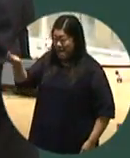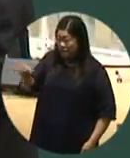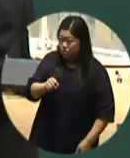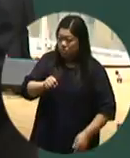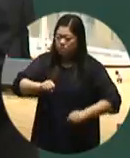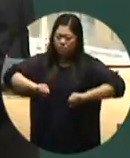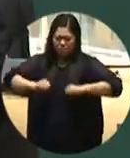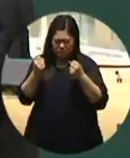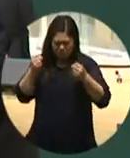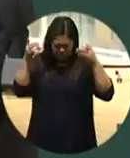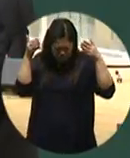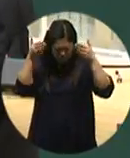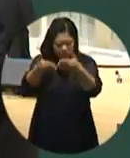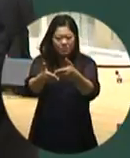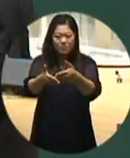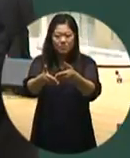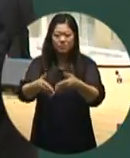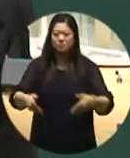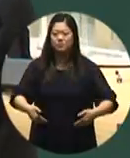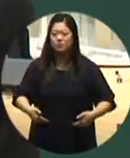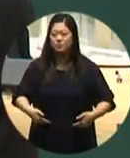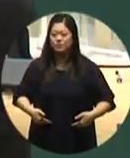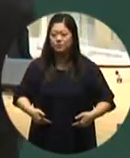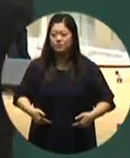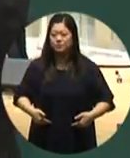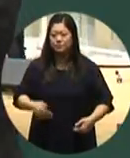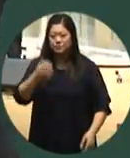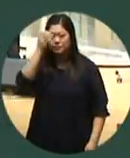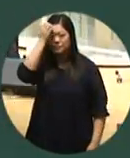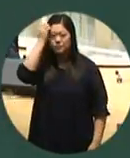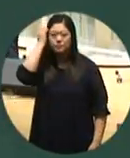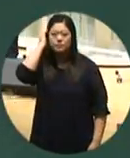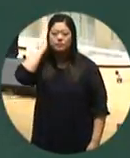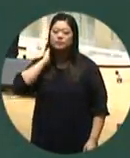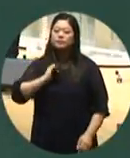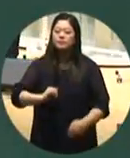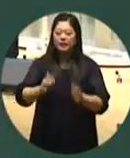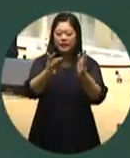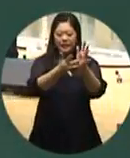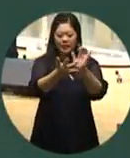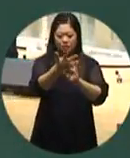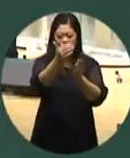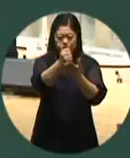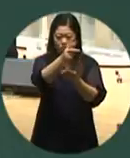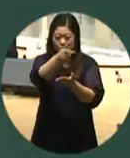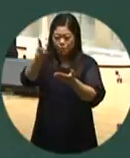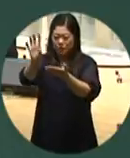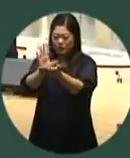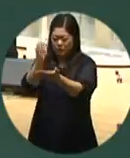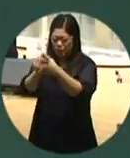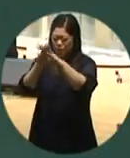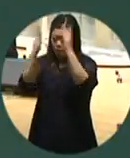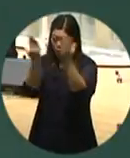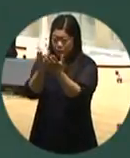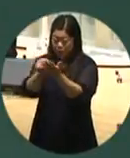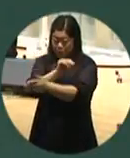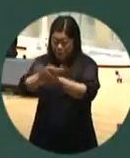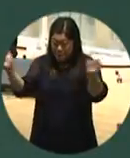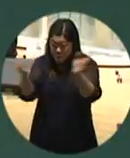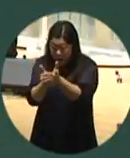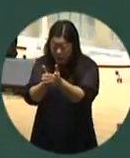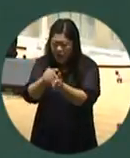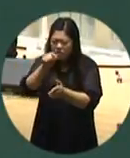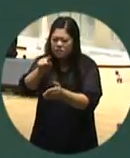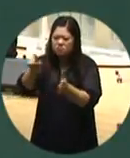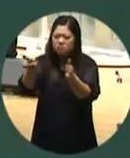God gave at the Mount of Olives and begin. 그리스도 모든 문제 해결자 거기에 올인해라. Go all in to that one covenant that